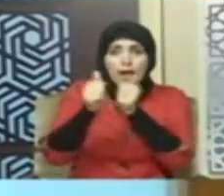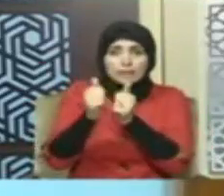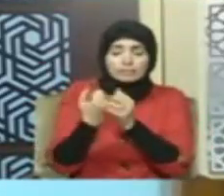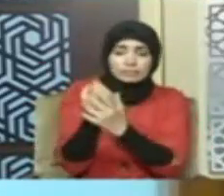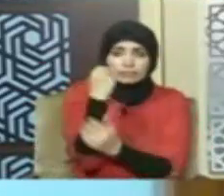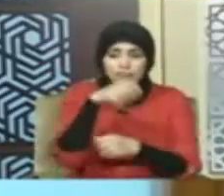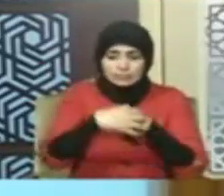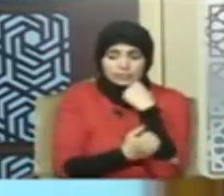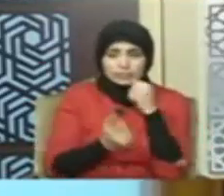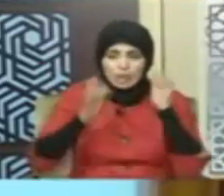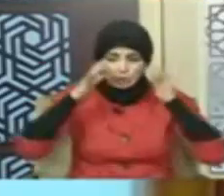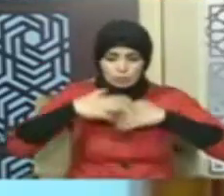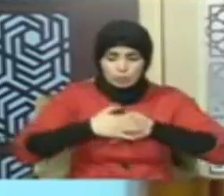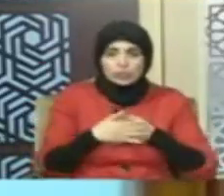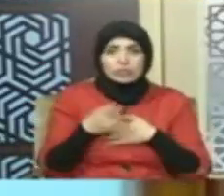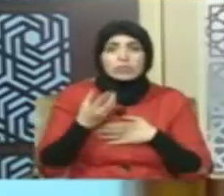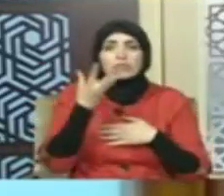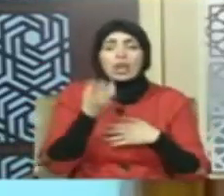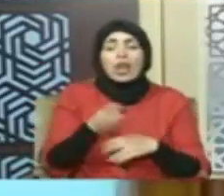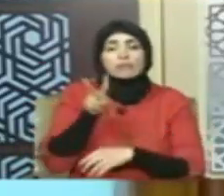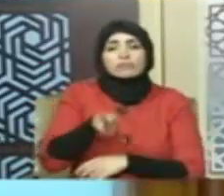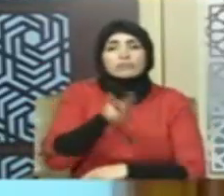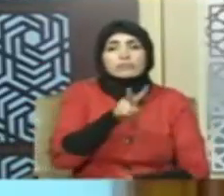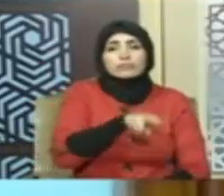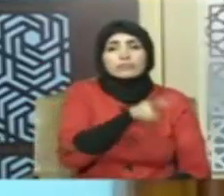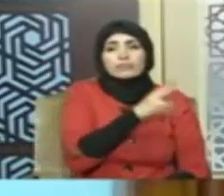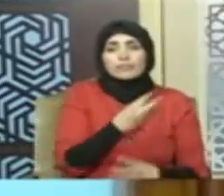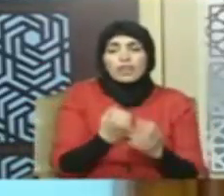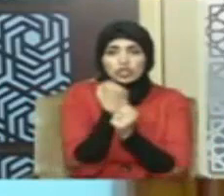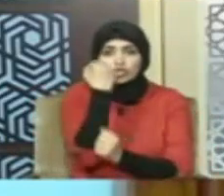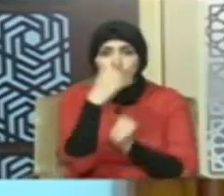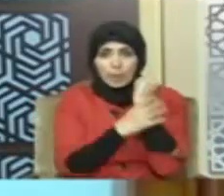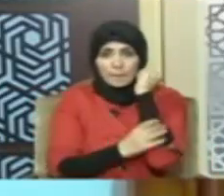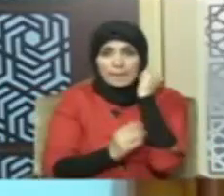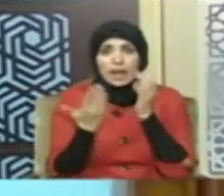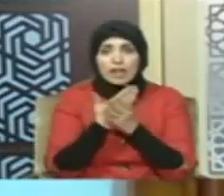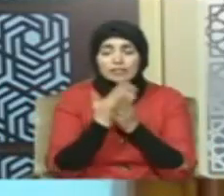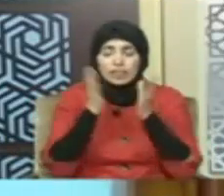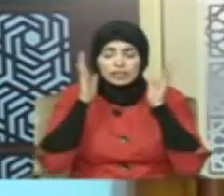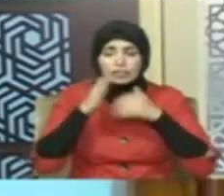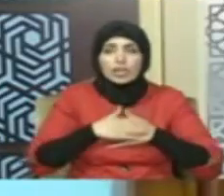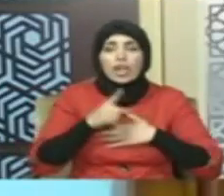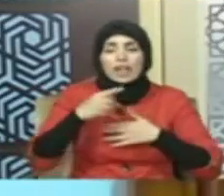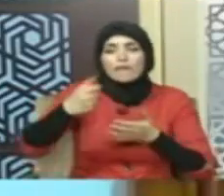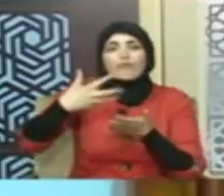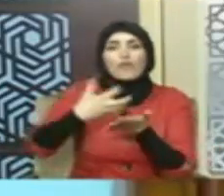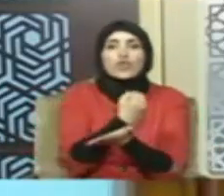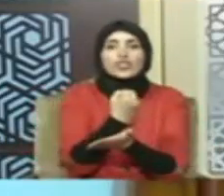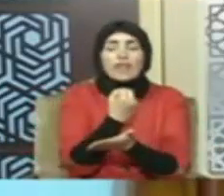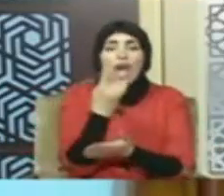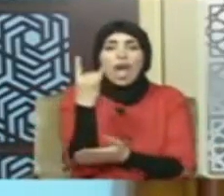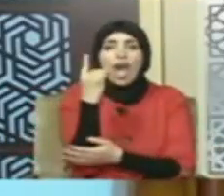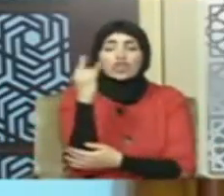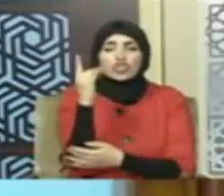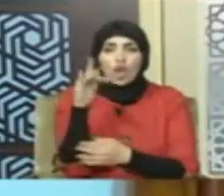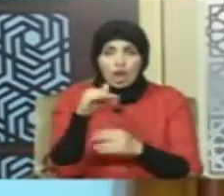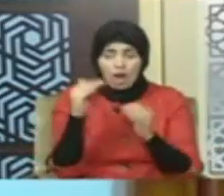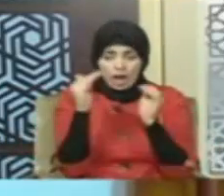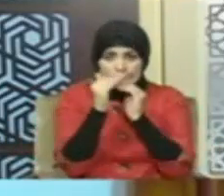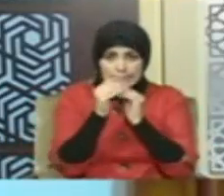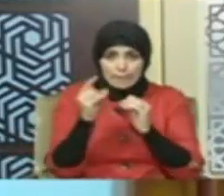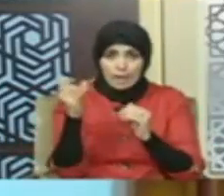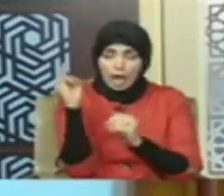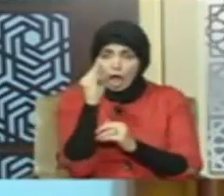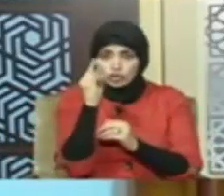مئزره. فيا صاحب الجد شمر، وعلينا أن نغتنم هذه الليالي، فهي